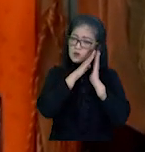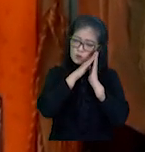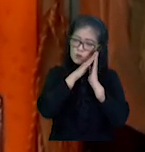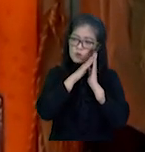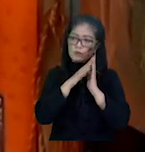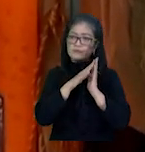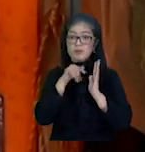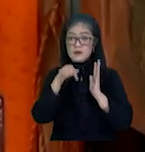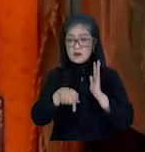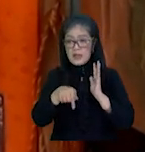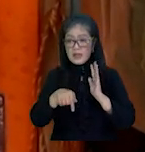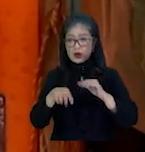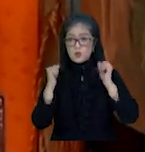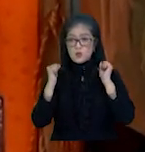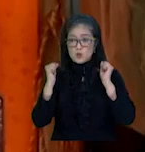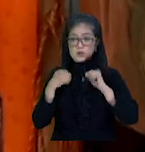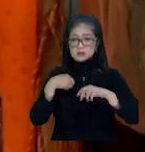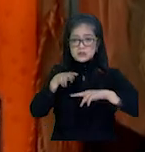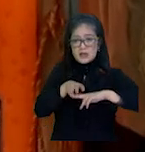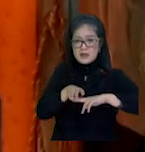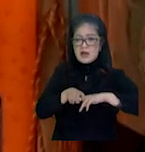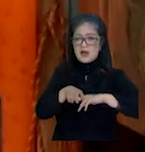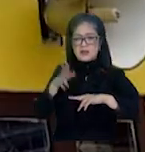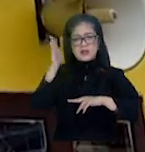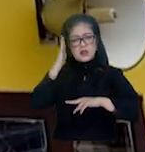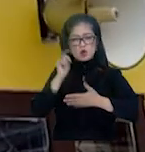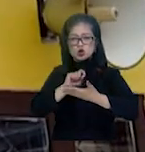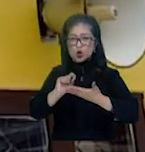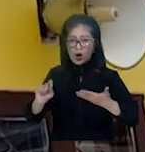kebetulan di kursi saya selaku kepala sekolah.